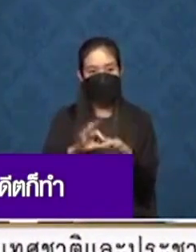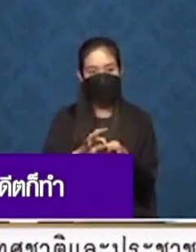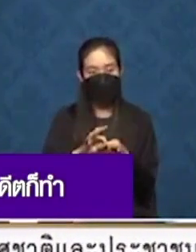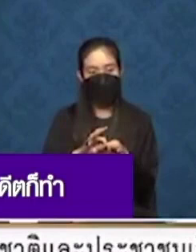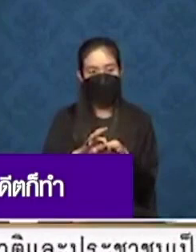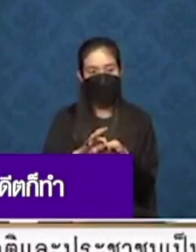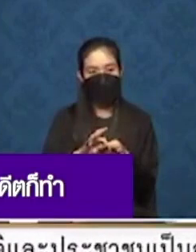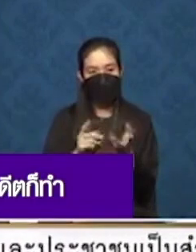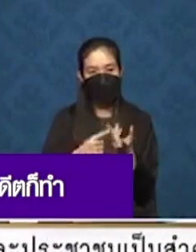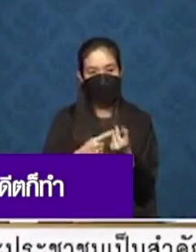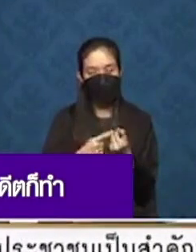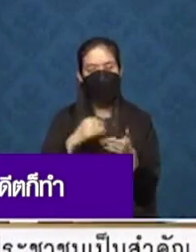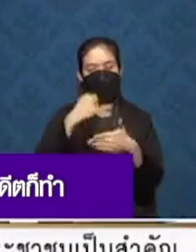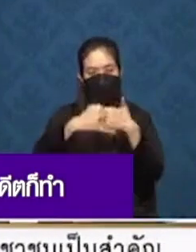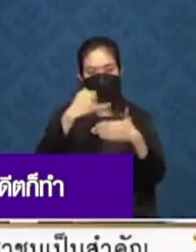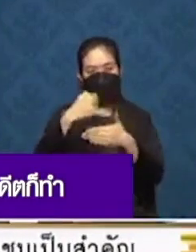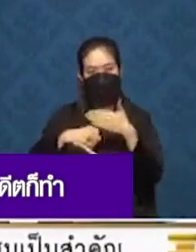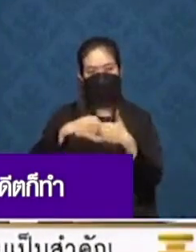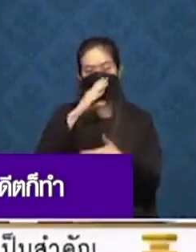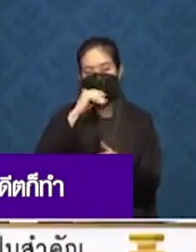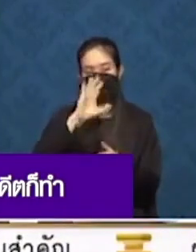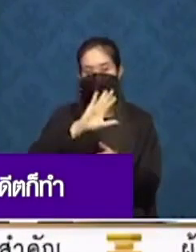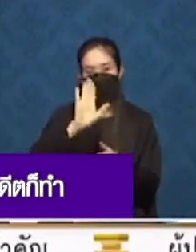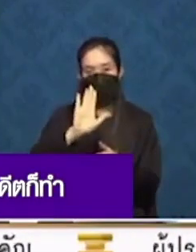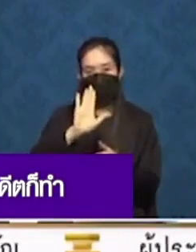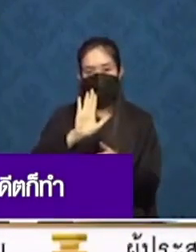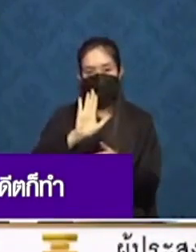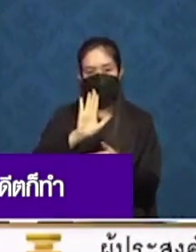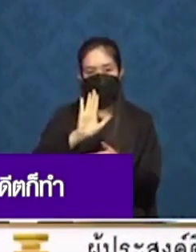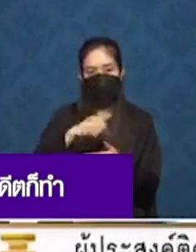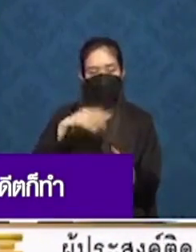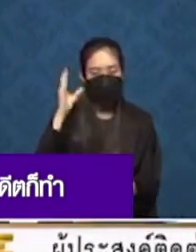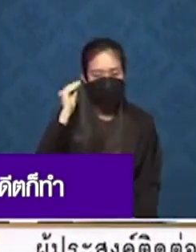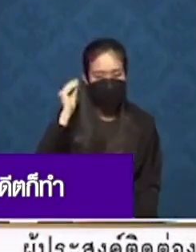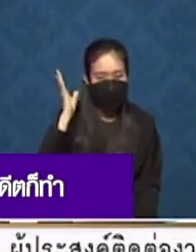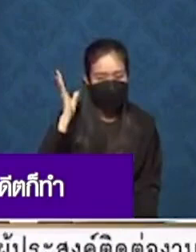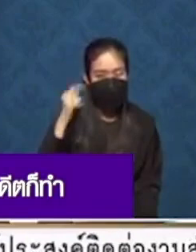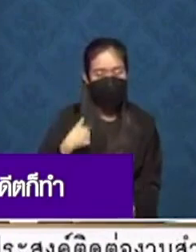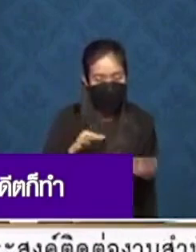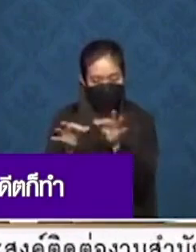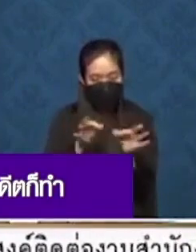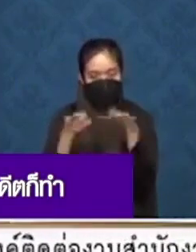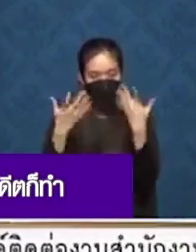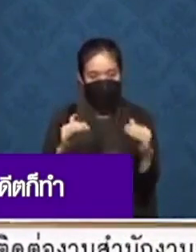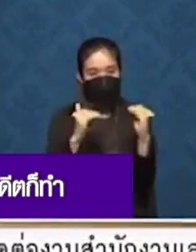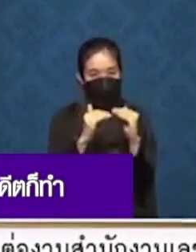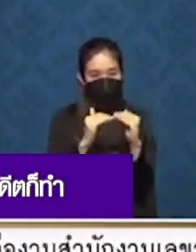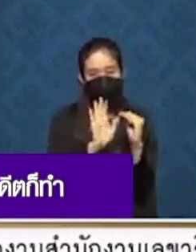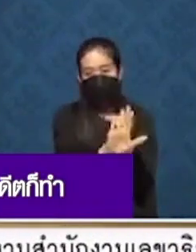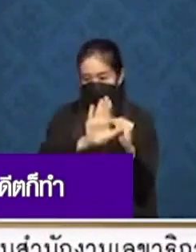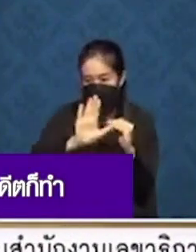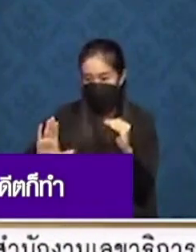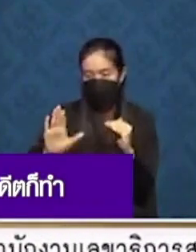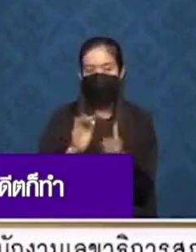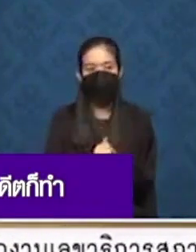เพระฉะนั้นช่วยกทำงานได้ไหมอีกสอย์สามสัปดาร์ก็จะปดสมยประชุมแล้ว ถ้ามีทางใดที่เราจะรวมกว